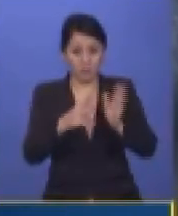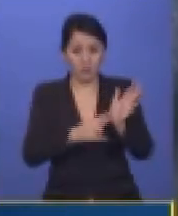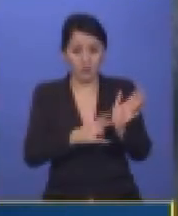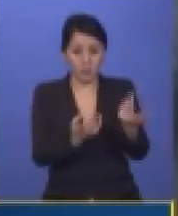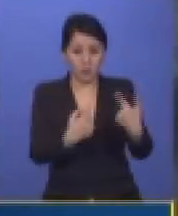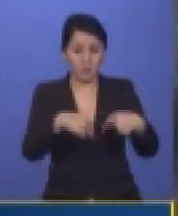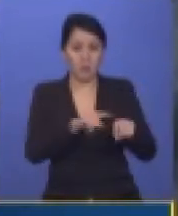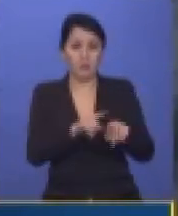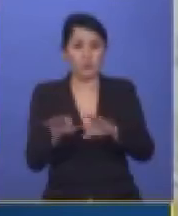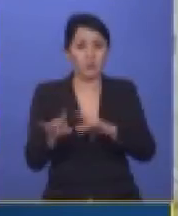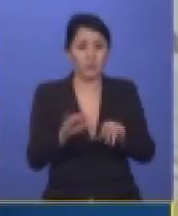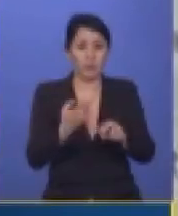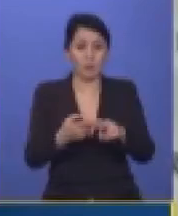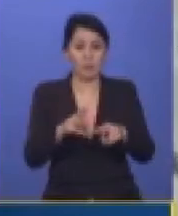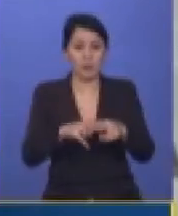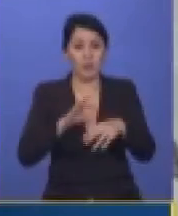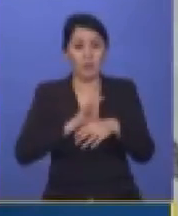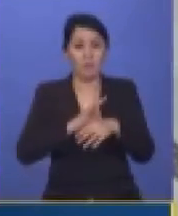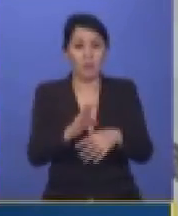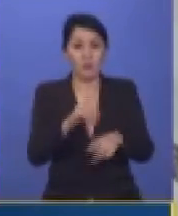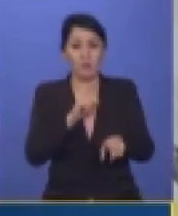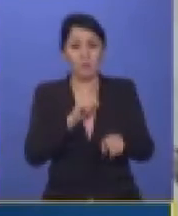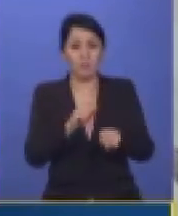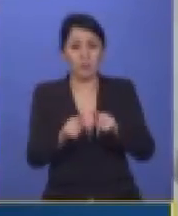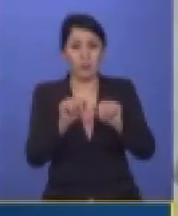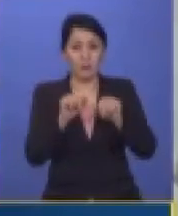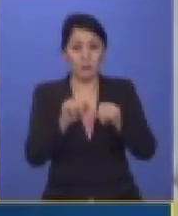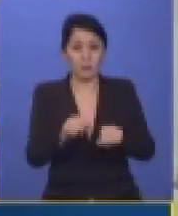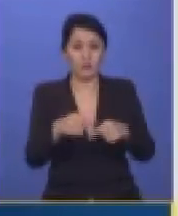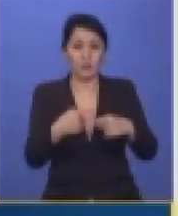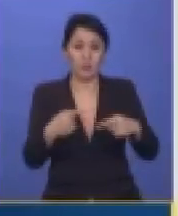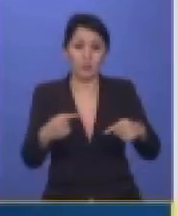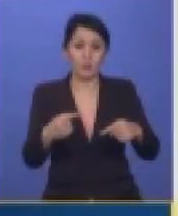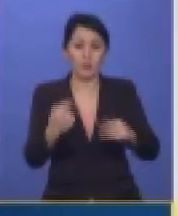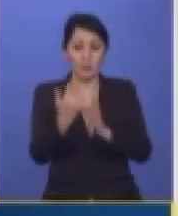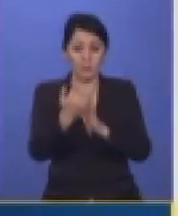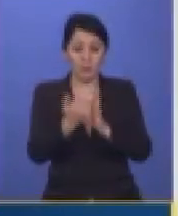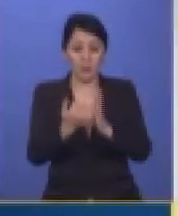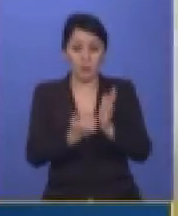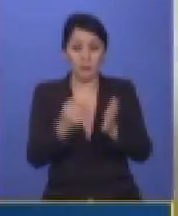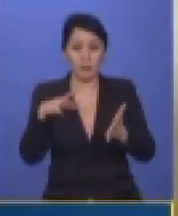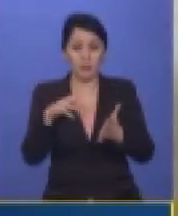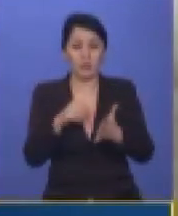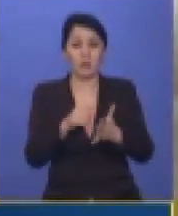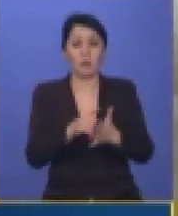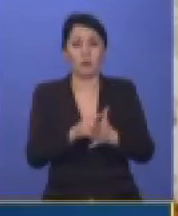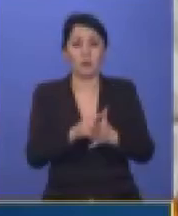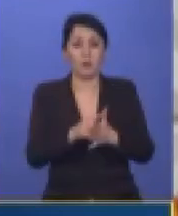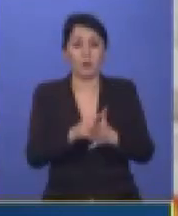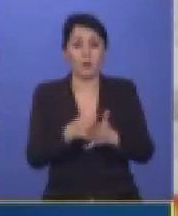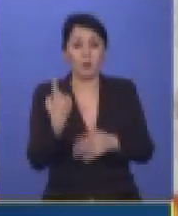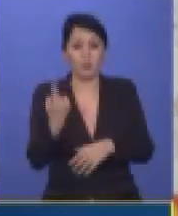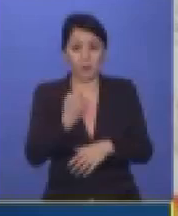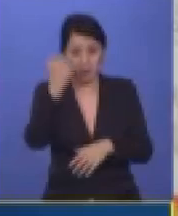организуют различные мероприятия, проводят тренинги по правам женщин, решают другие задачи. В частности, занимаются благотворительностью. Это одна